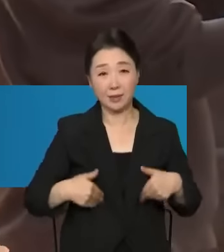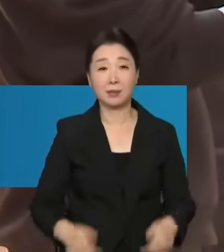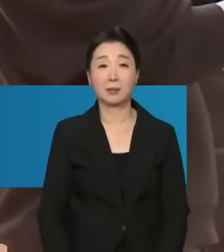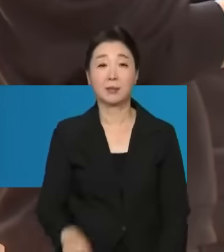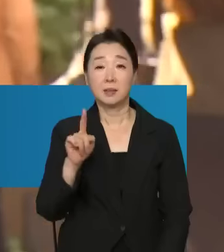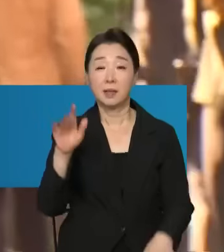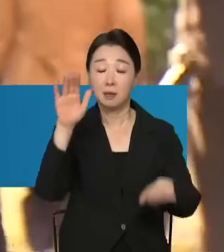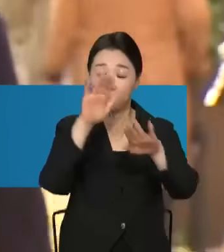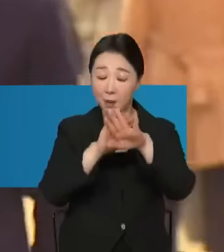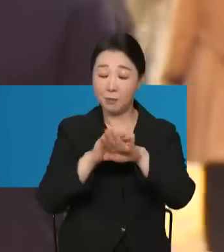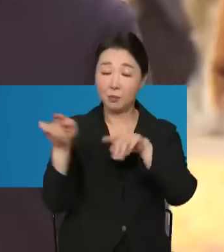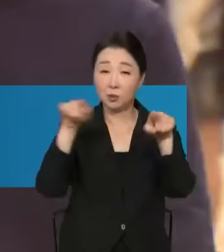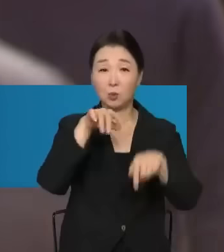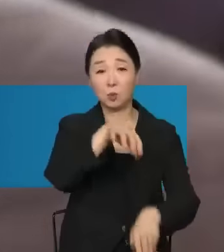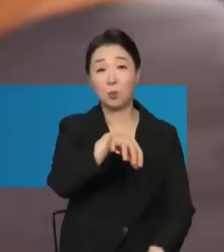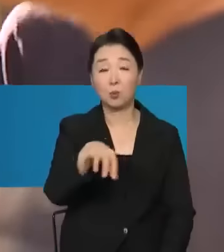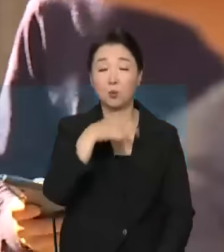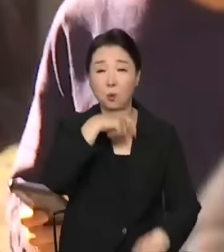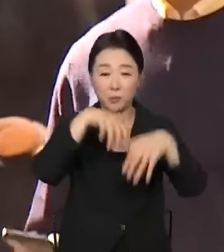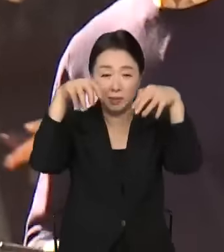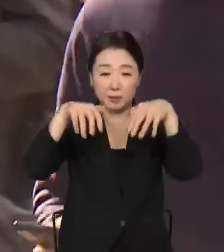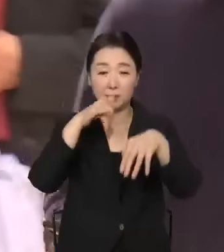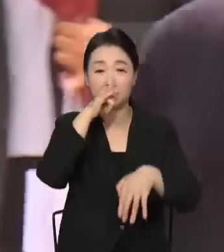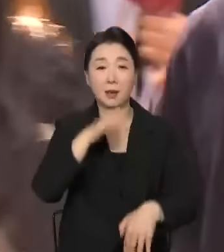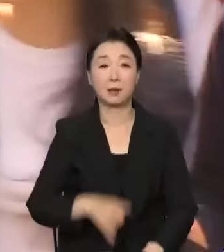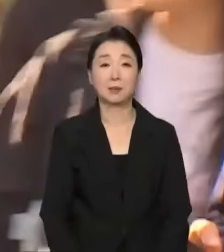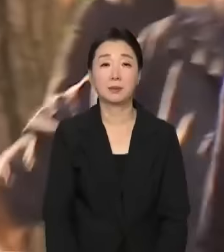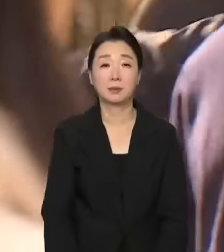내일 밤부터는 전국 곳곳에 비가 내리겠습니다.